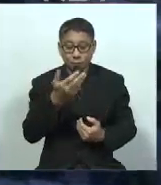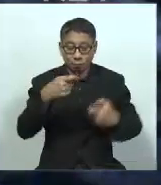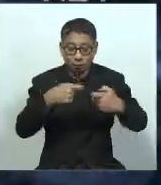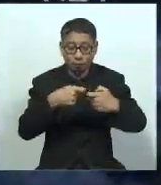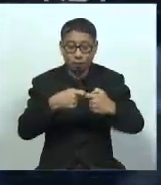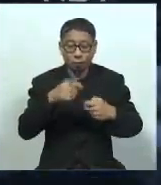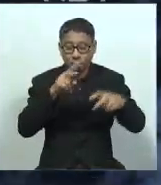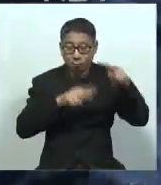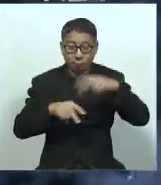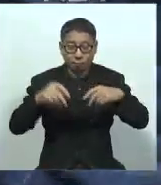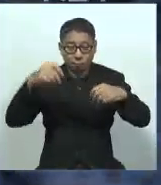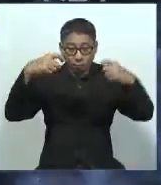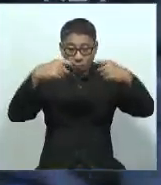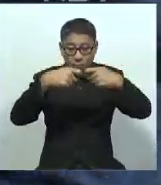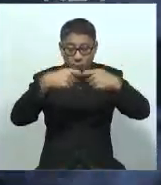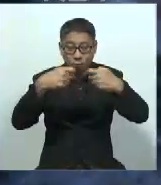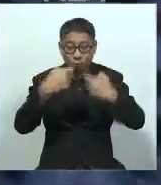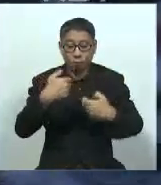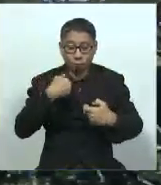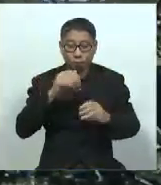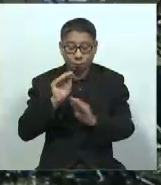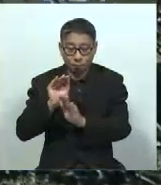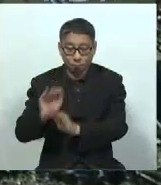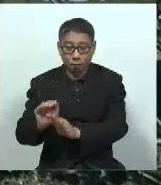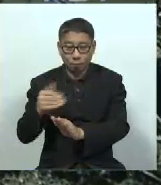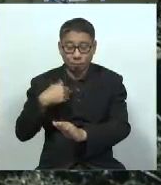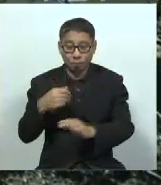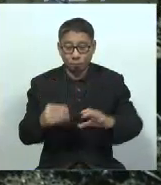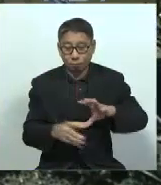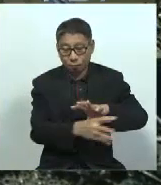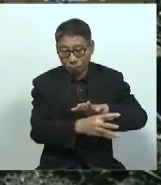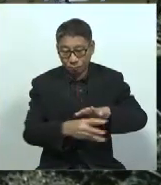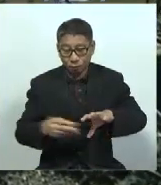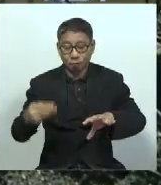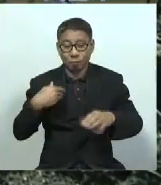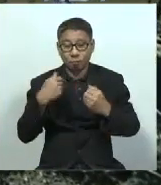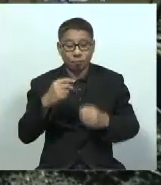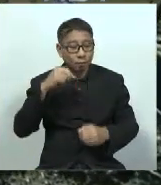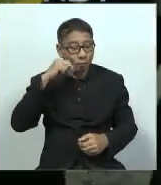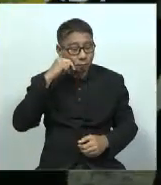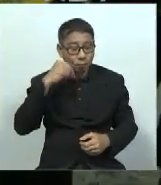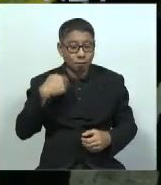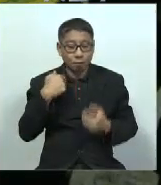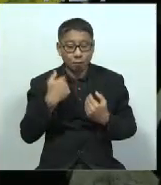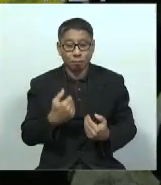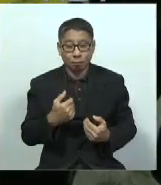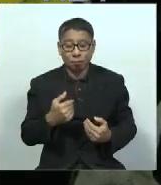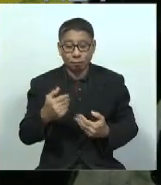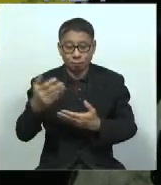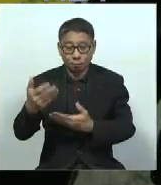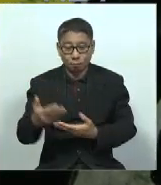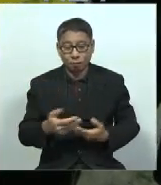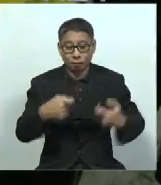ครหลวงดูแลระบบไฟฟ้าโดยต้องมีระบบไฟฟ้าสำรองในพื้นที่อุโมงค์และสถานีสูบน้ำรองรับกร